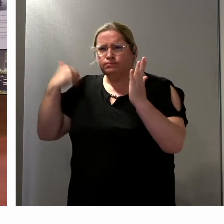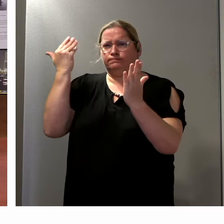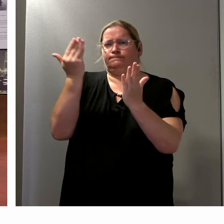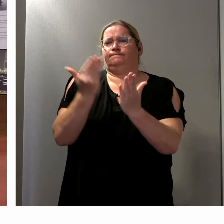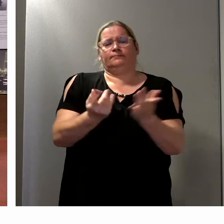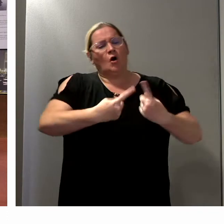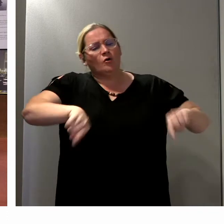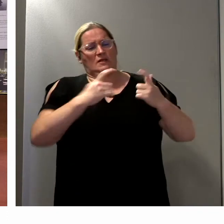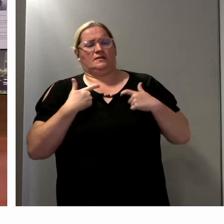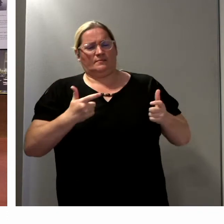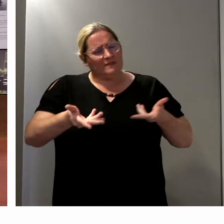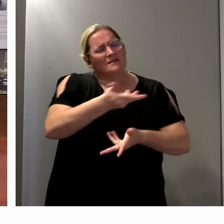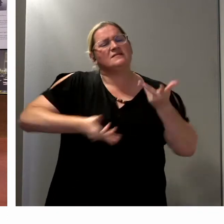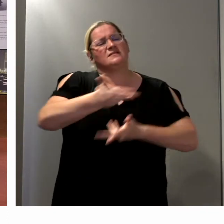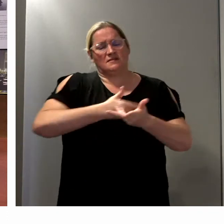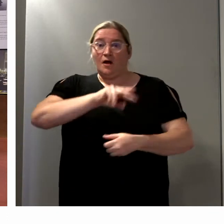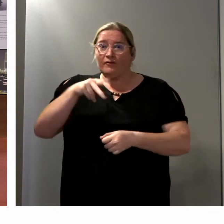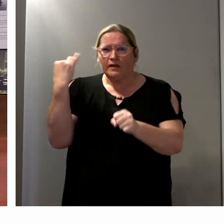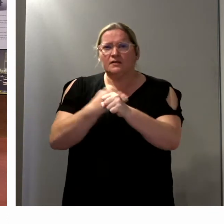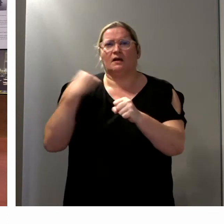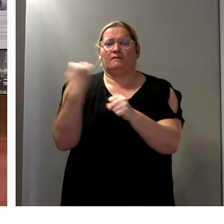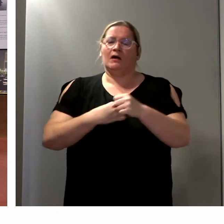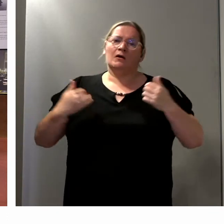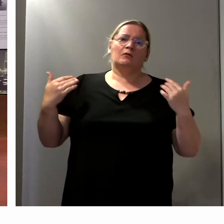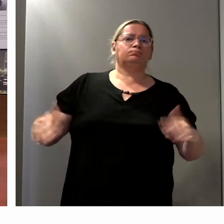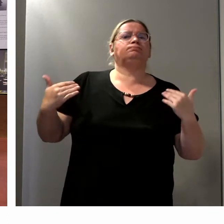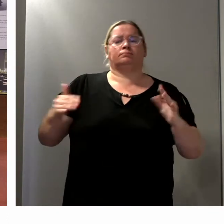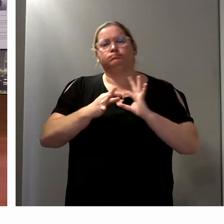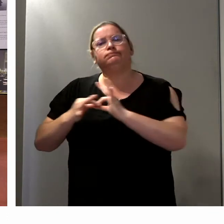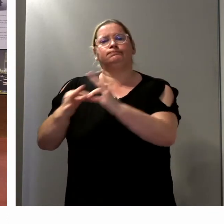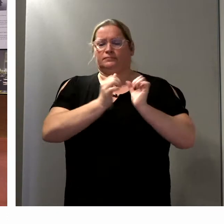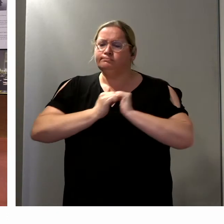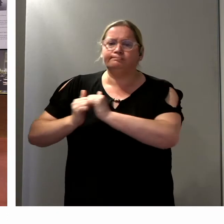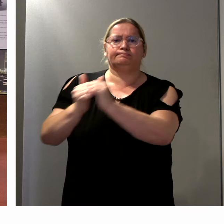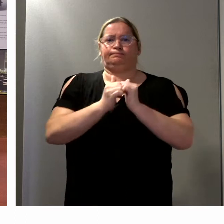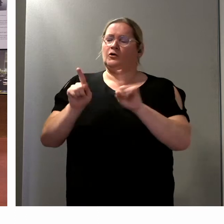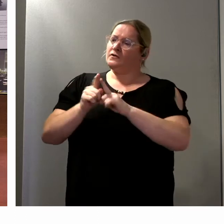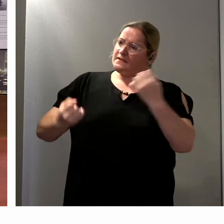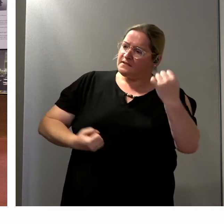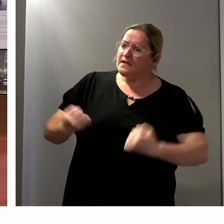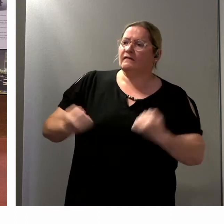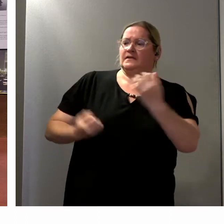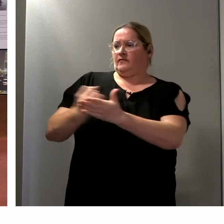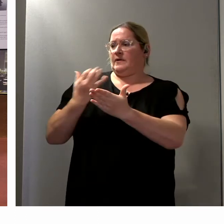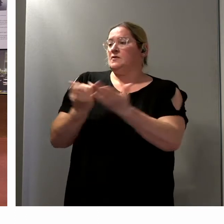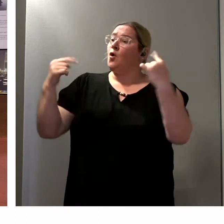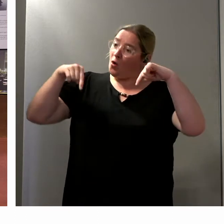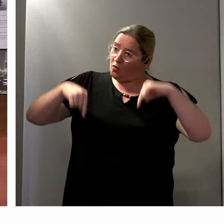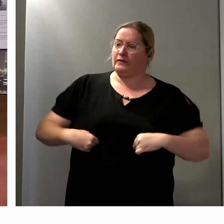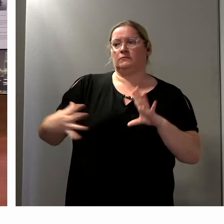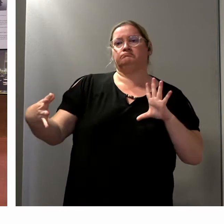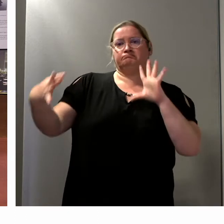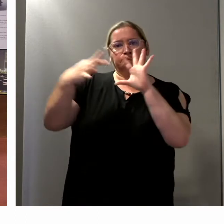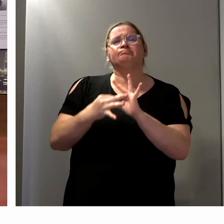accessibilité et qui fait l'objet d'un vrai travail collaboratif avec le service d'information du gouvernement. On est vraiment